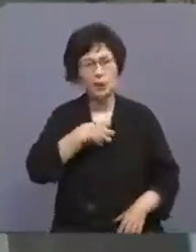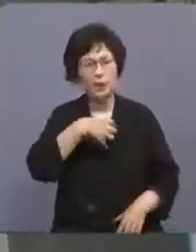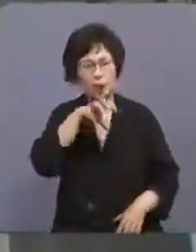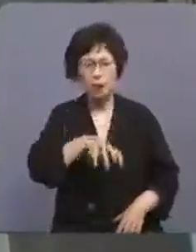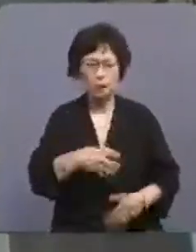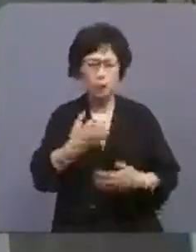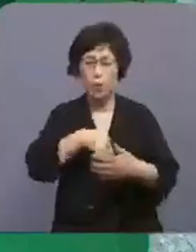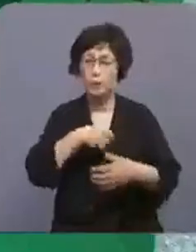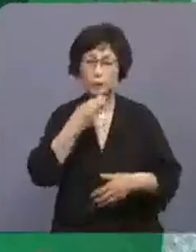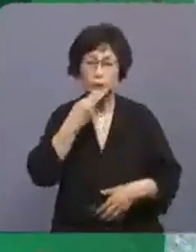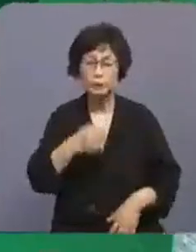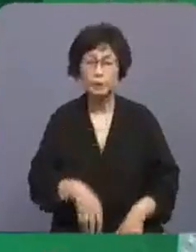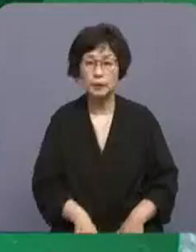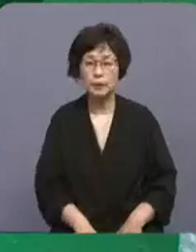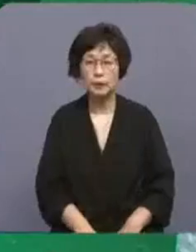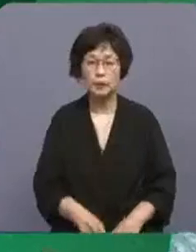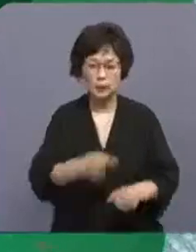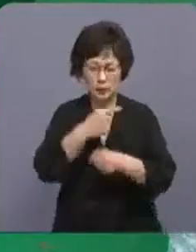아니었습니다